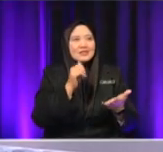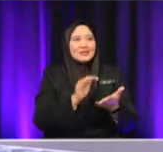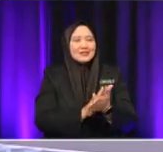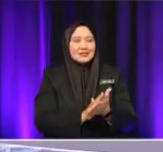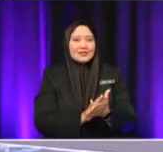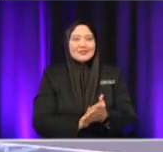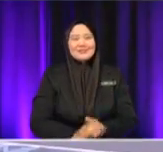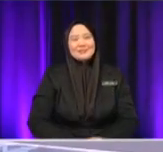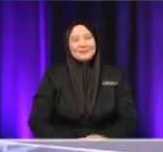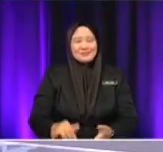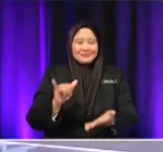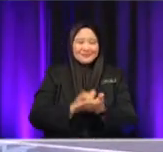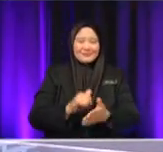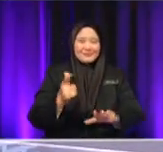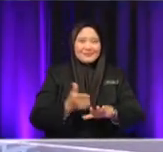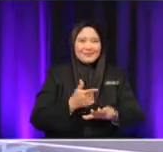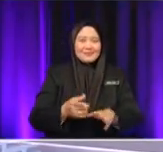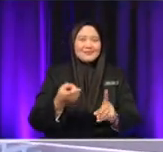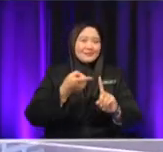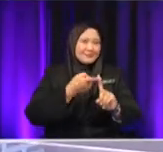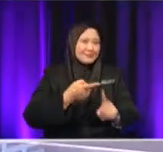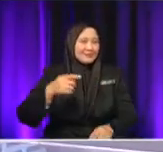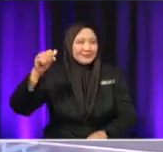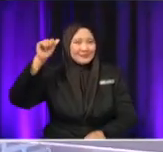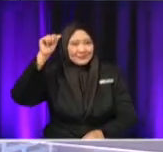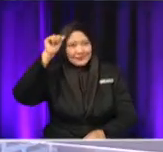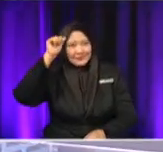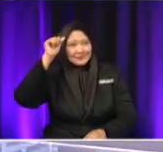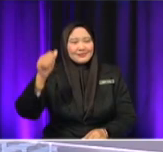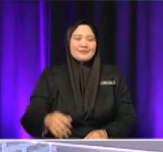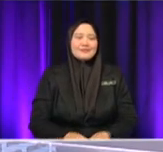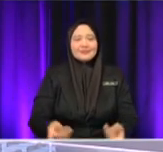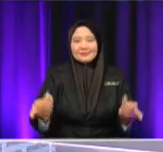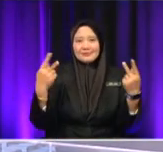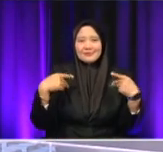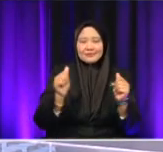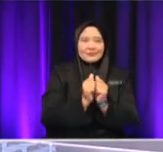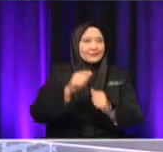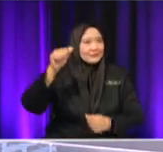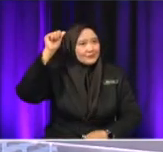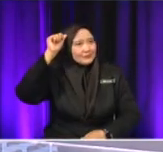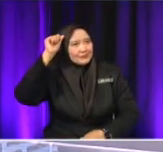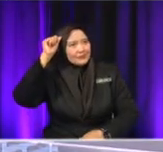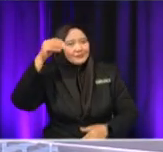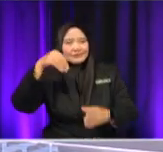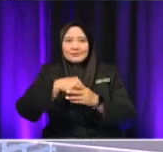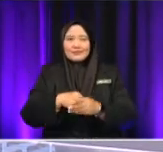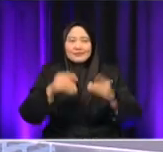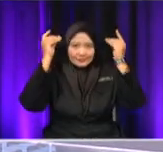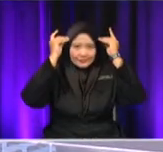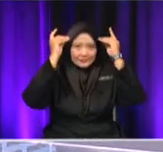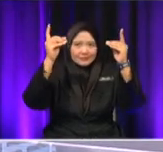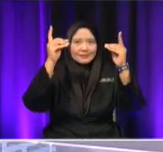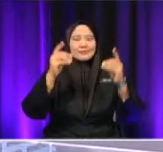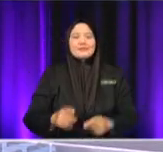oke itu dia kembali bersama saya emosi pada hari ini adalah mata pelajaran Pendidikan Islam